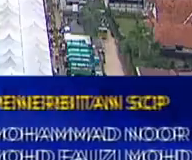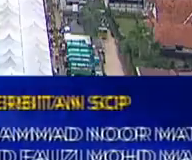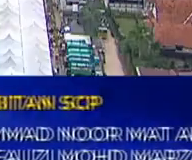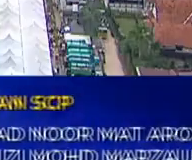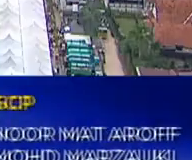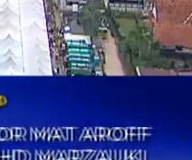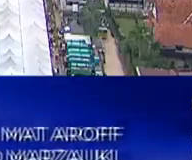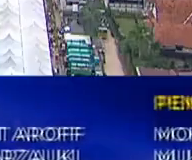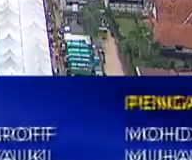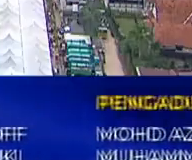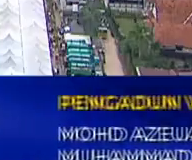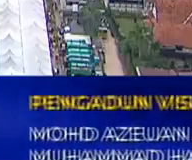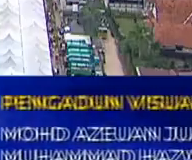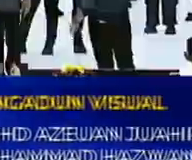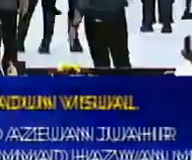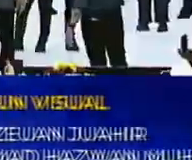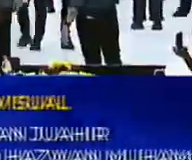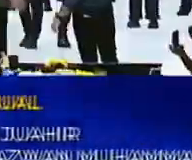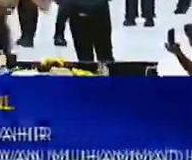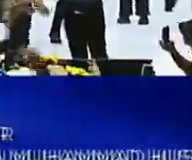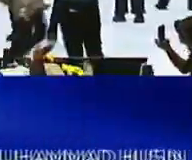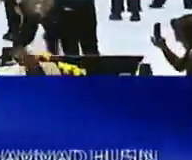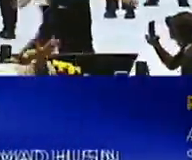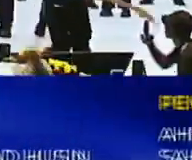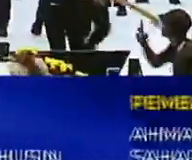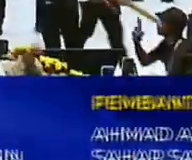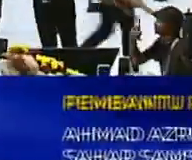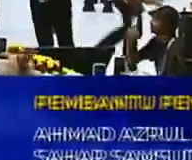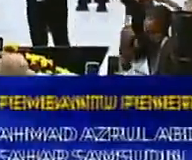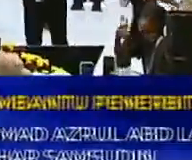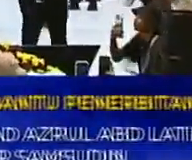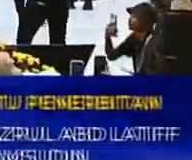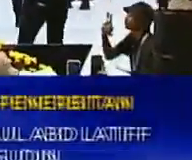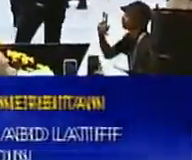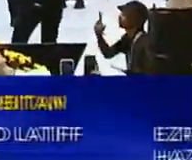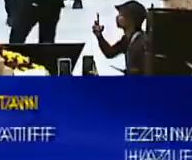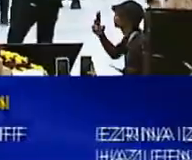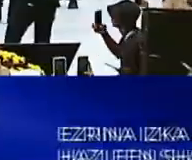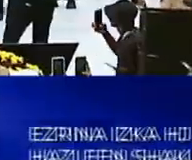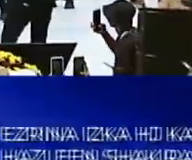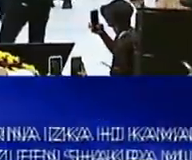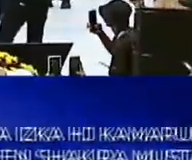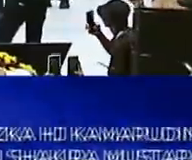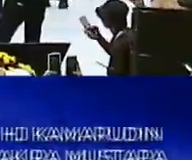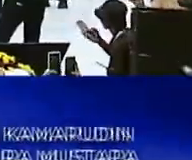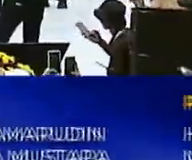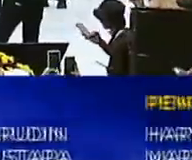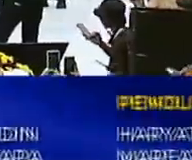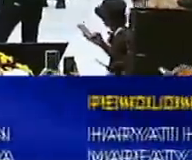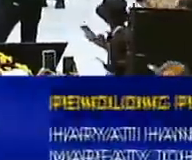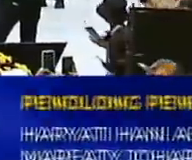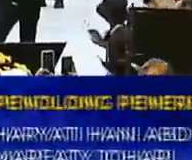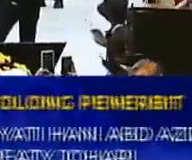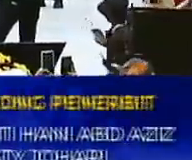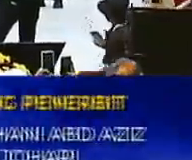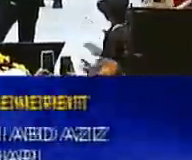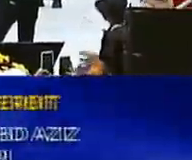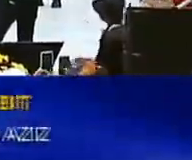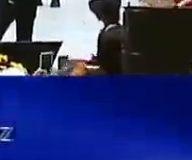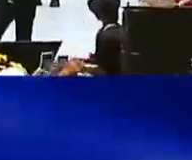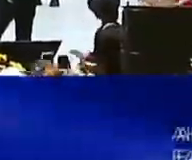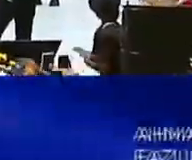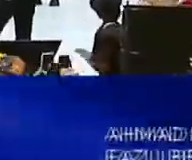2022. Terima kasih kepada seluruh warga Malaysia, keluarga Malaysia yang berada di Dataran